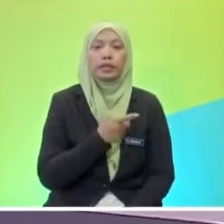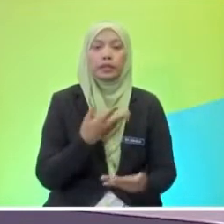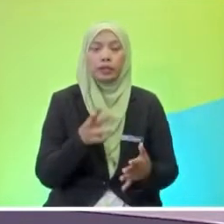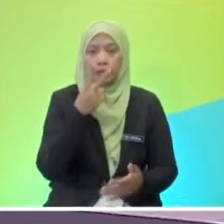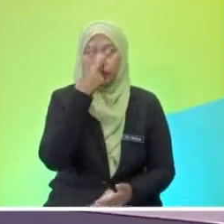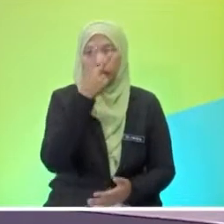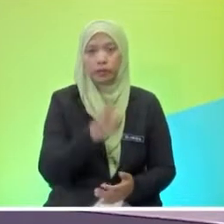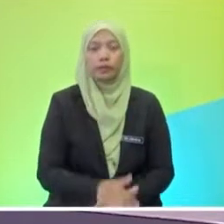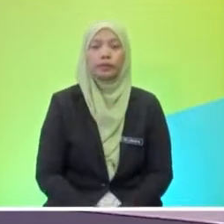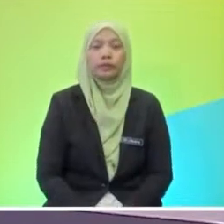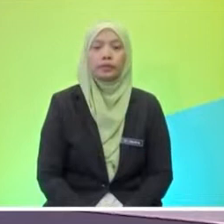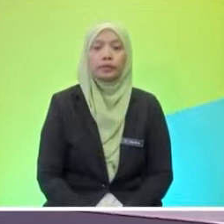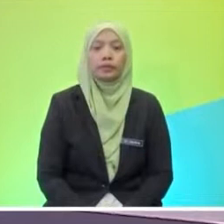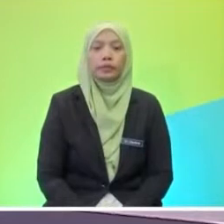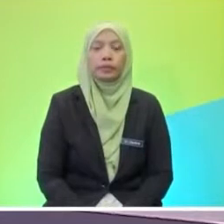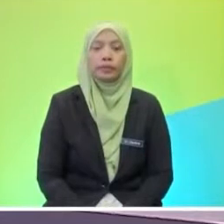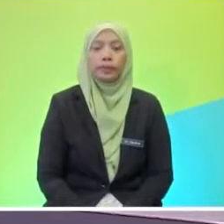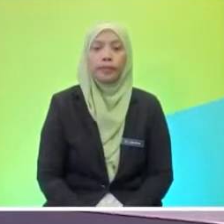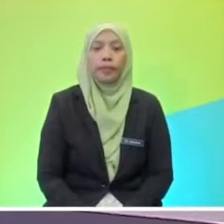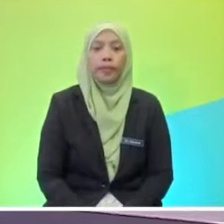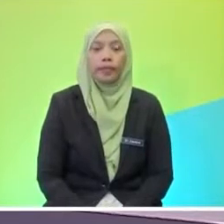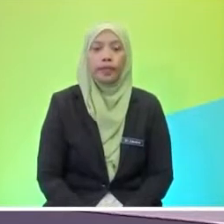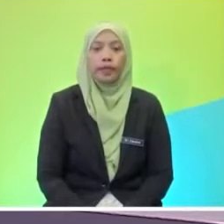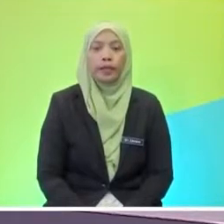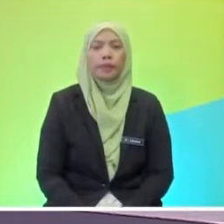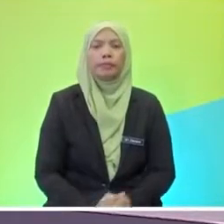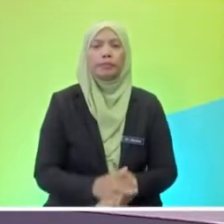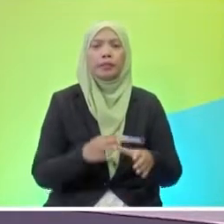ketegri sekarang kita tidak tahu cara pengurusan